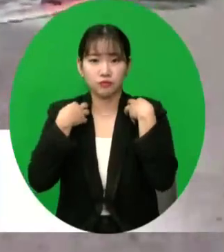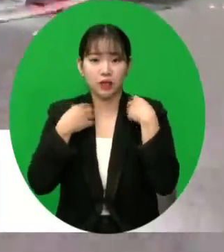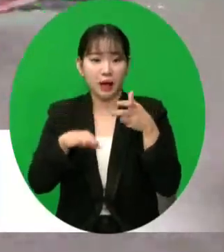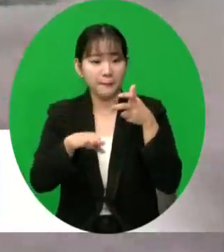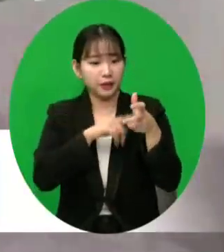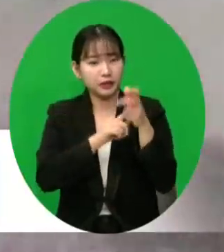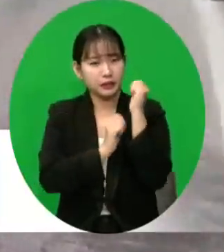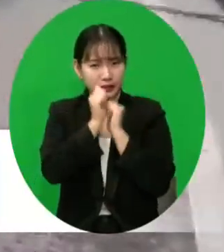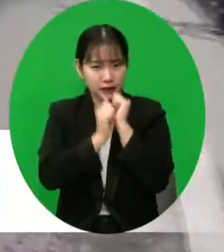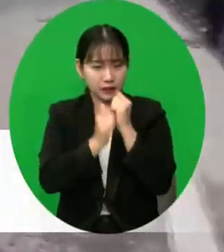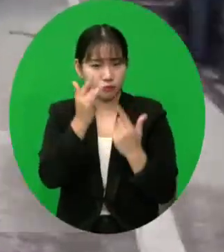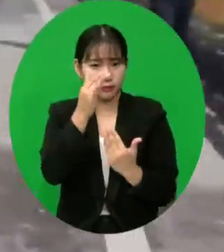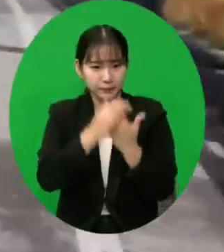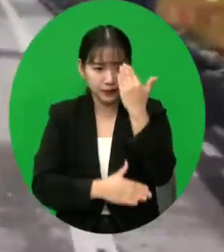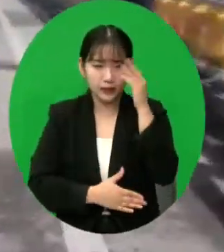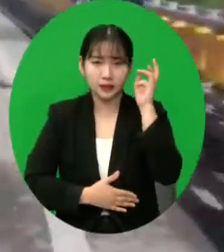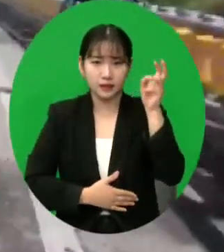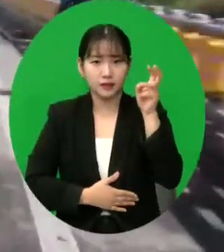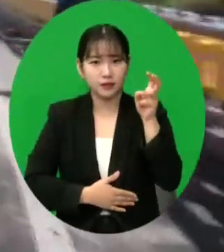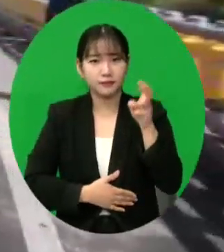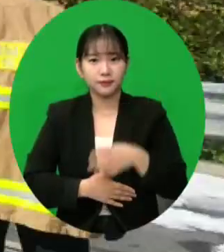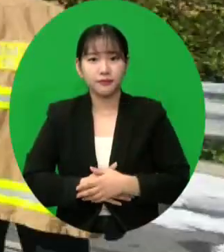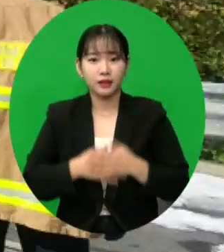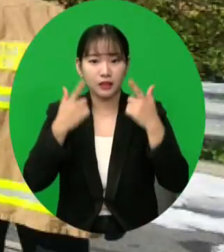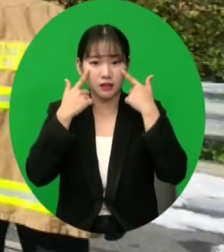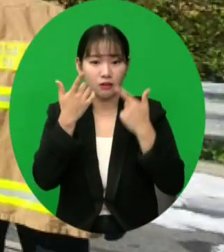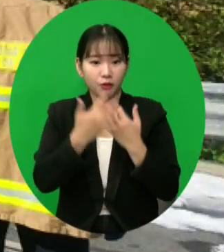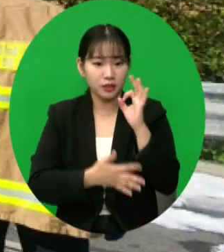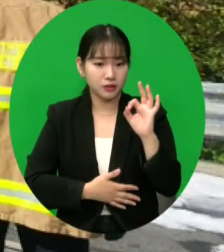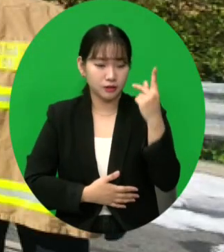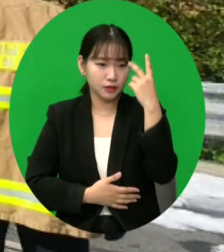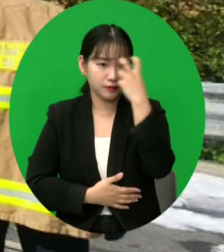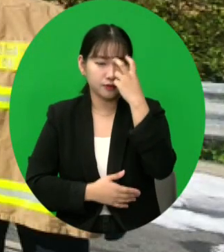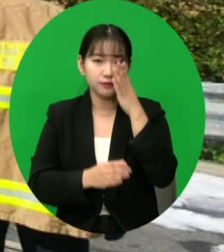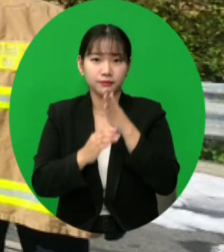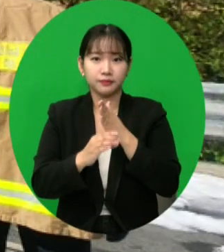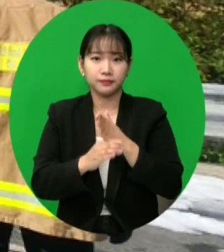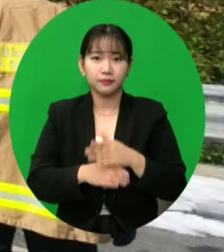소방당국은 버스 엔진룸에서 불이 시작된 걸로 보고 정확한 화재 원인을 조사하고 있습니다.